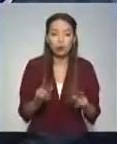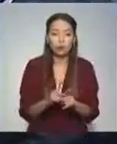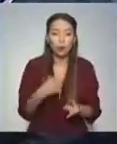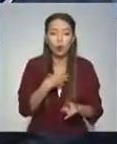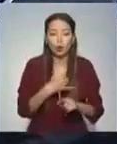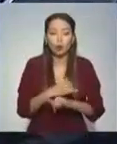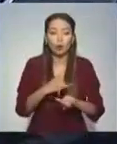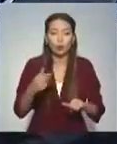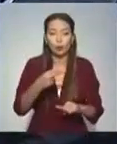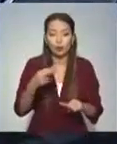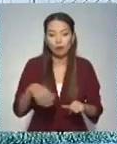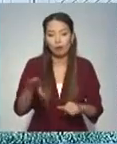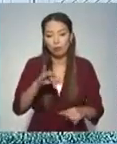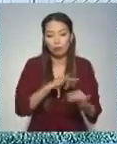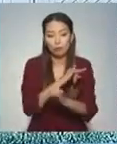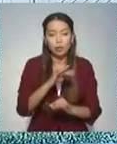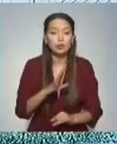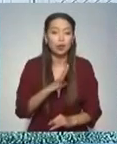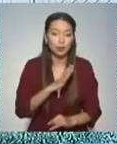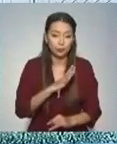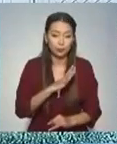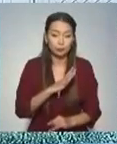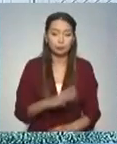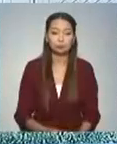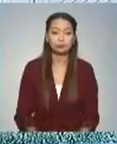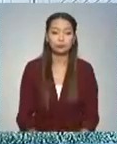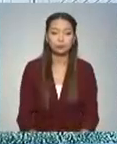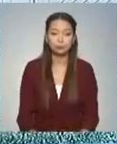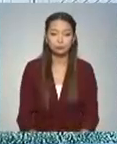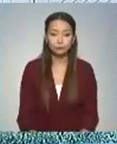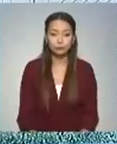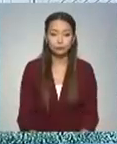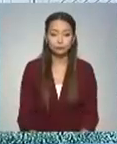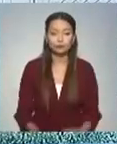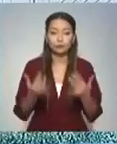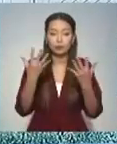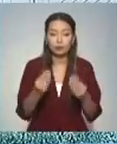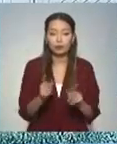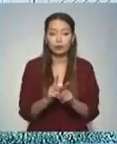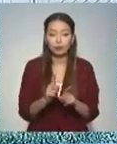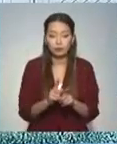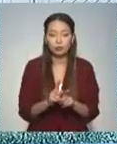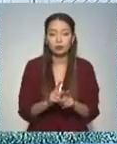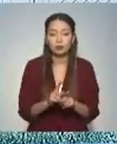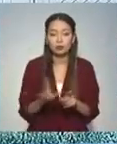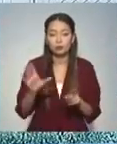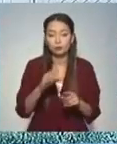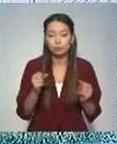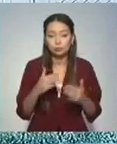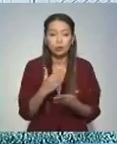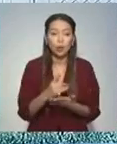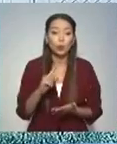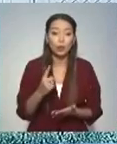атты тақырыпты талқылады. Қазіргі күрделі кезеңде съездің тарихи мәні артып отыр.